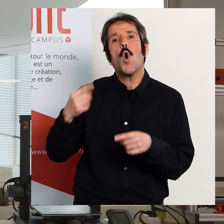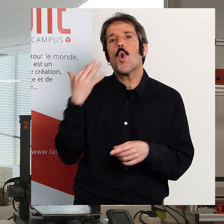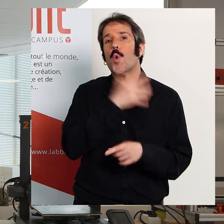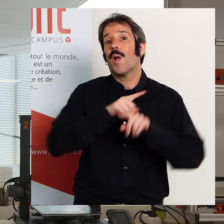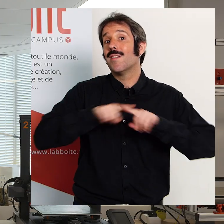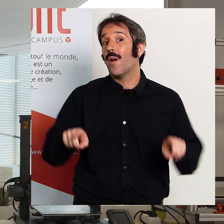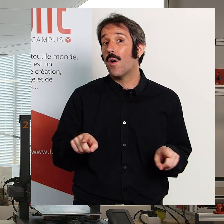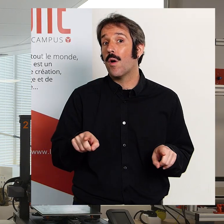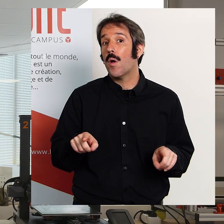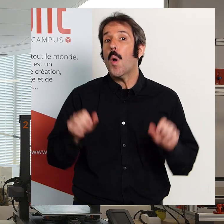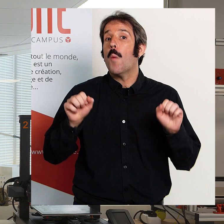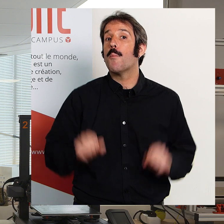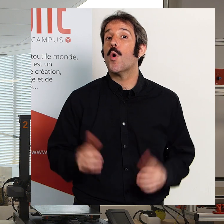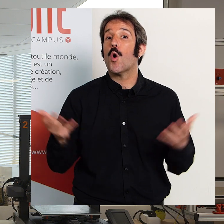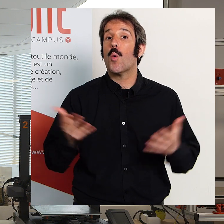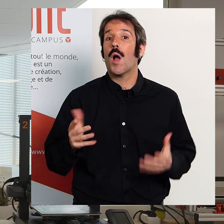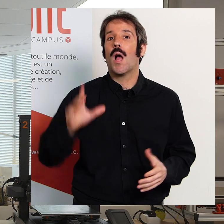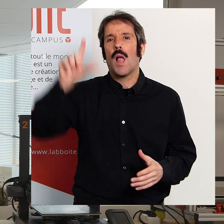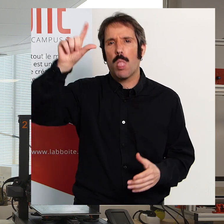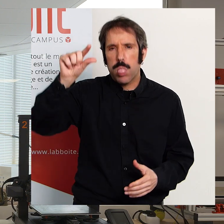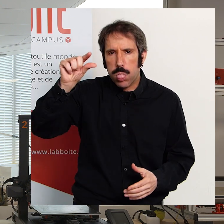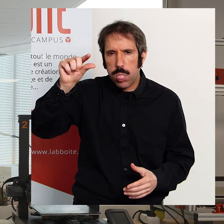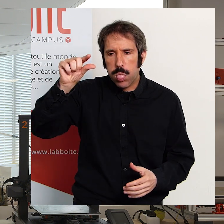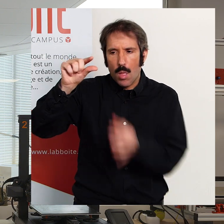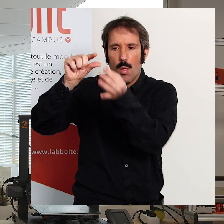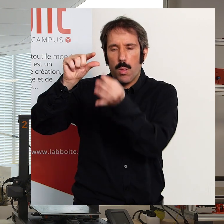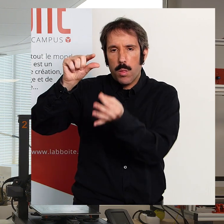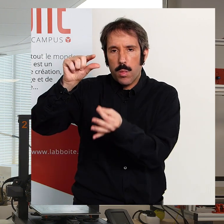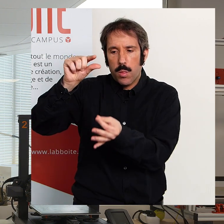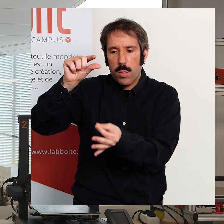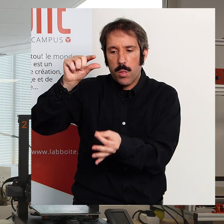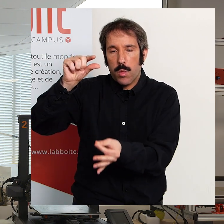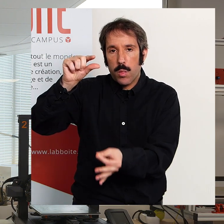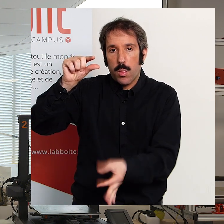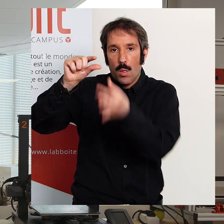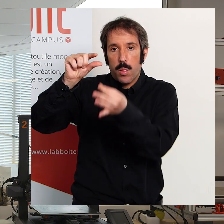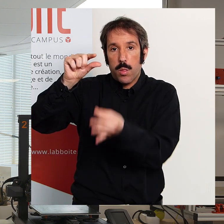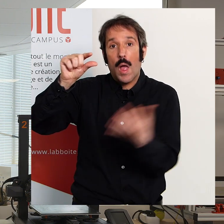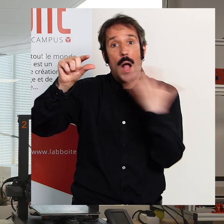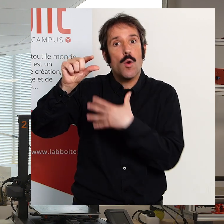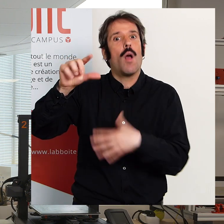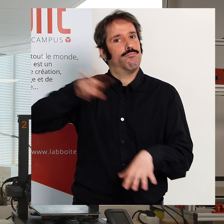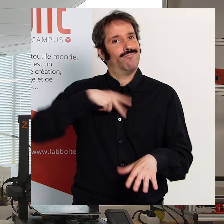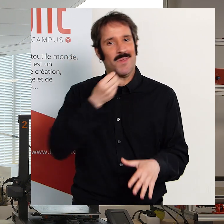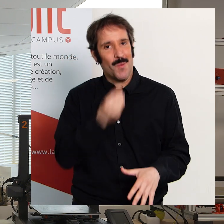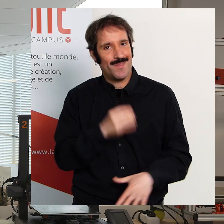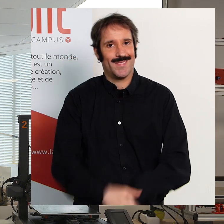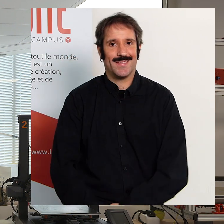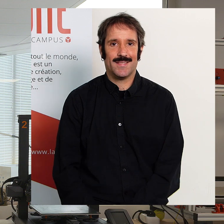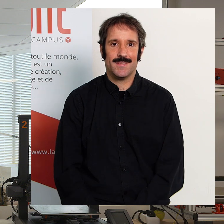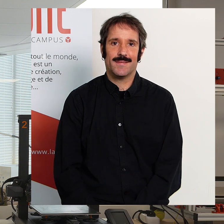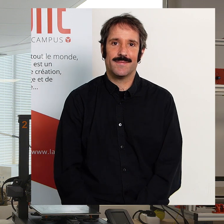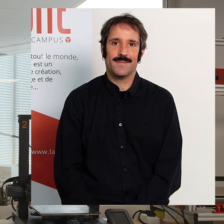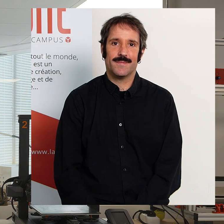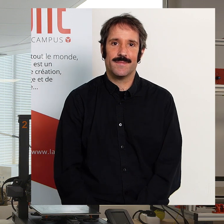Alors si le fil précédent dans la buse était d'une couleur différente, vous pouvez continuer d'appuyer pour faire couler ce qu'il y a dans la buse jusqu'à ce que ça corresponde